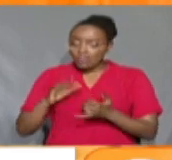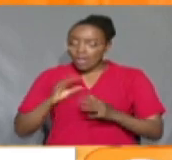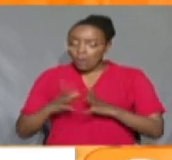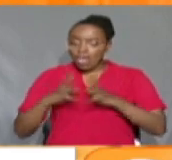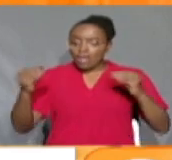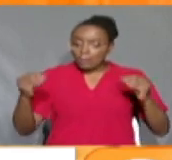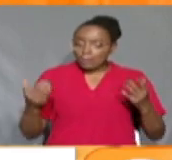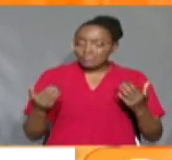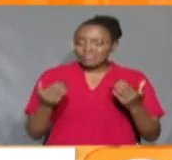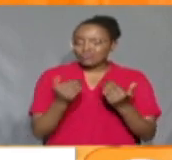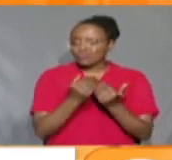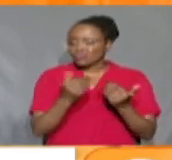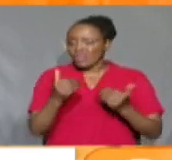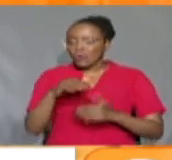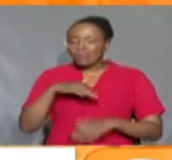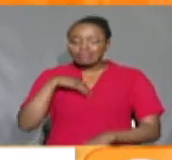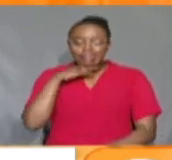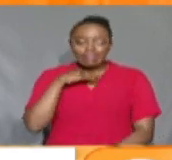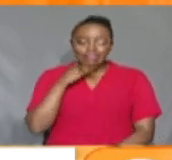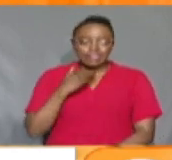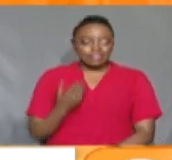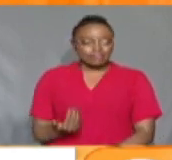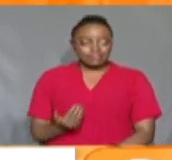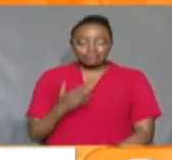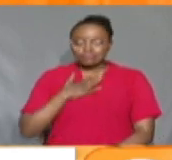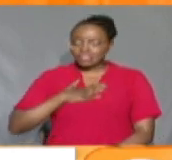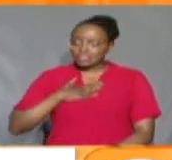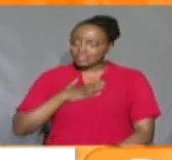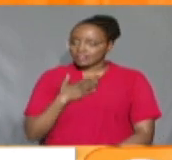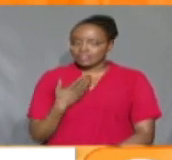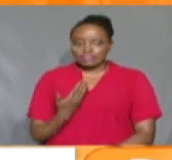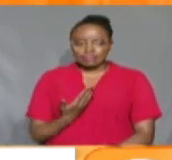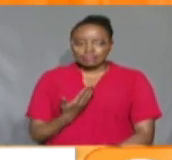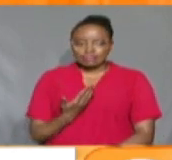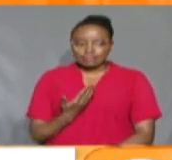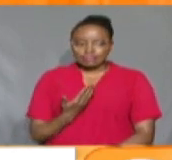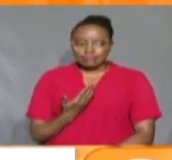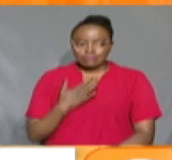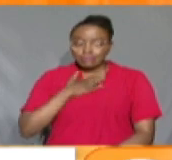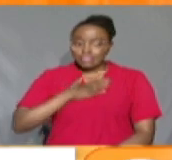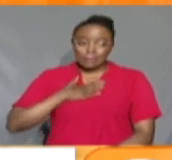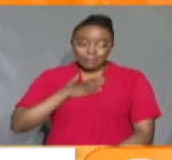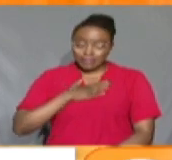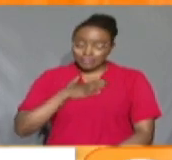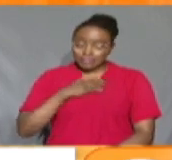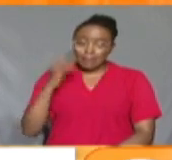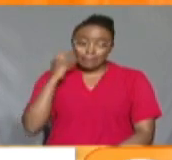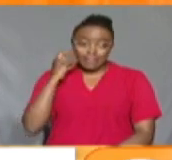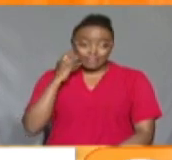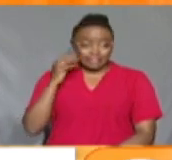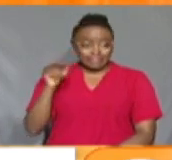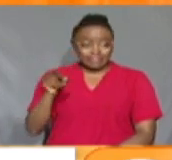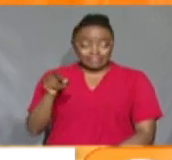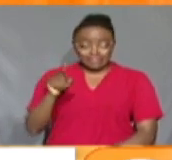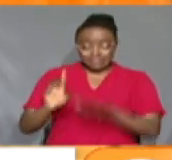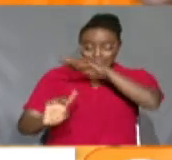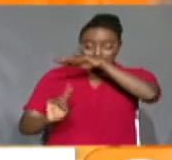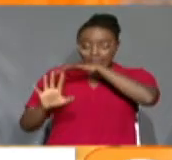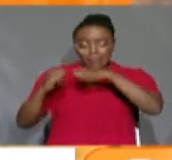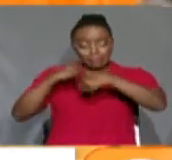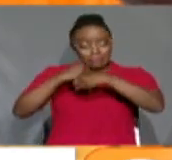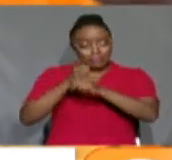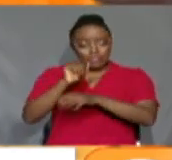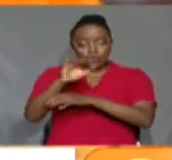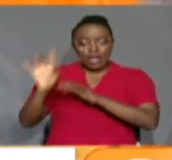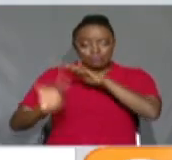wetu wamekufa. Tafadhali. Hiyo ndio ito wangu. Matiangi, ministry ni yako, nyorosha